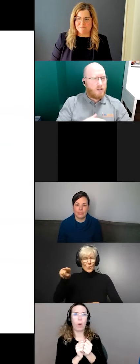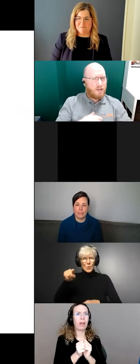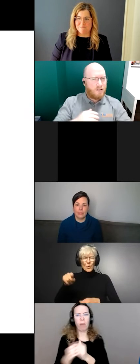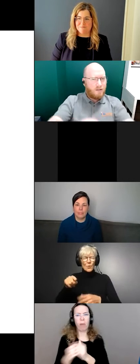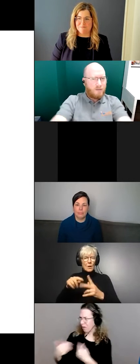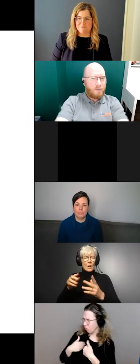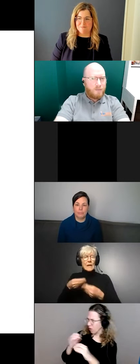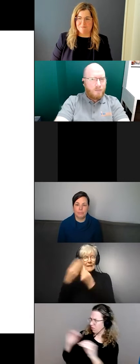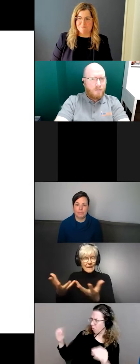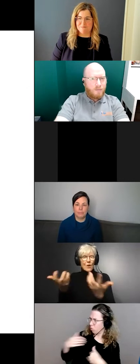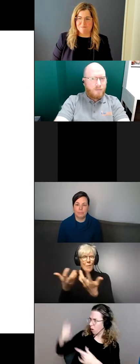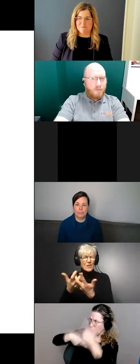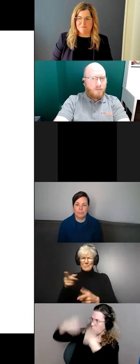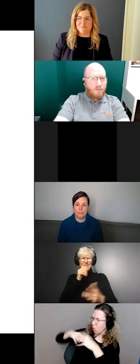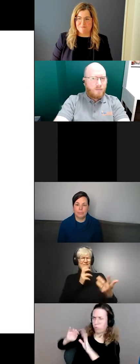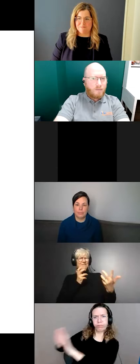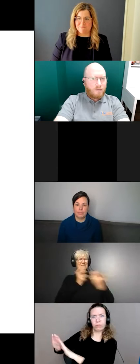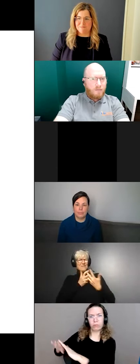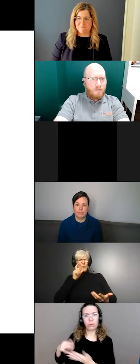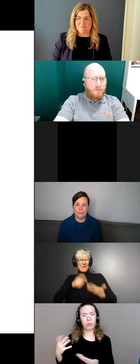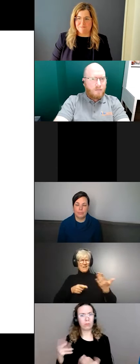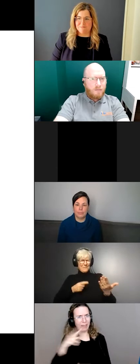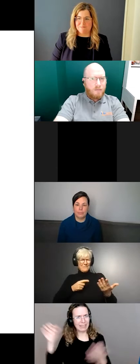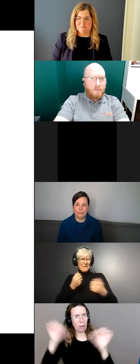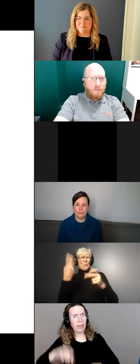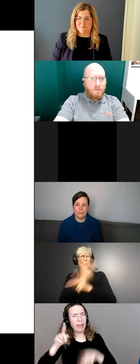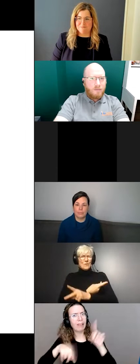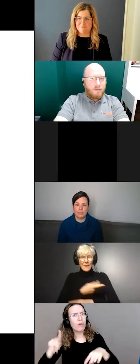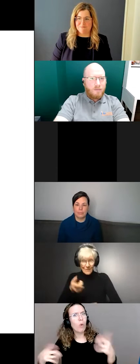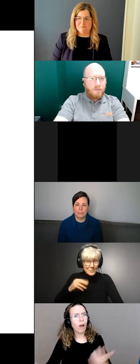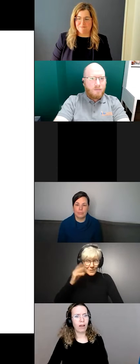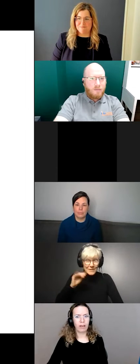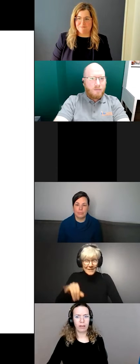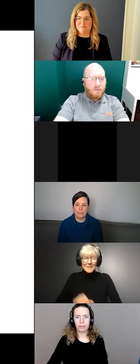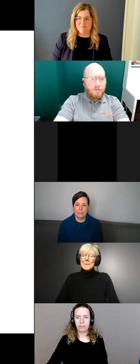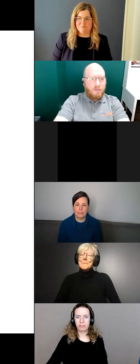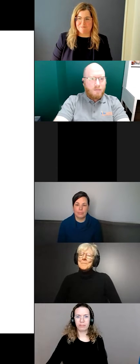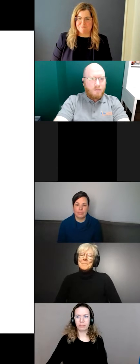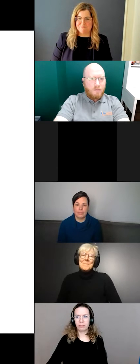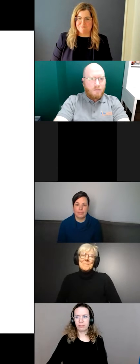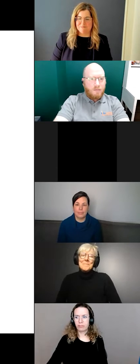de faire des accommodements sans même vous demander et en réalité, ça rend les choses pires?